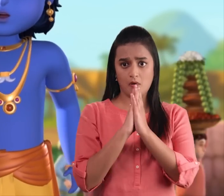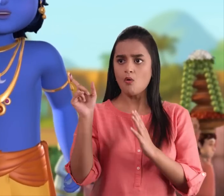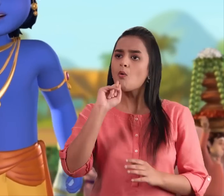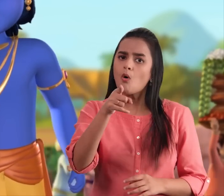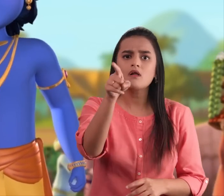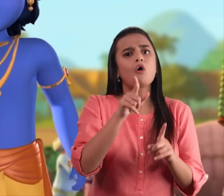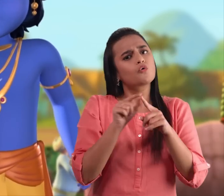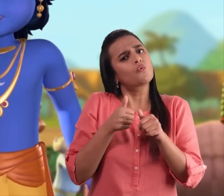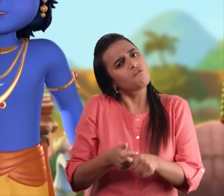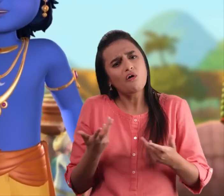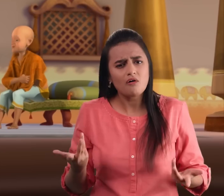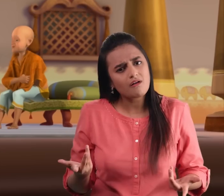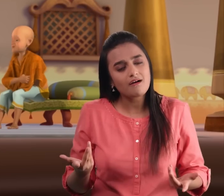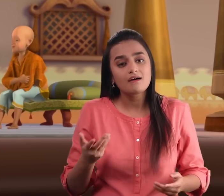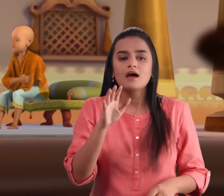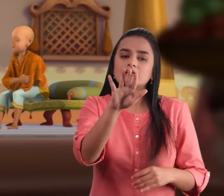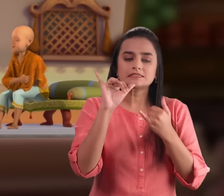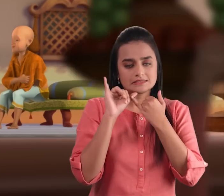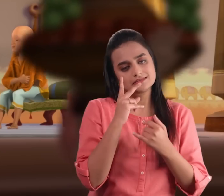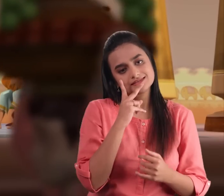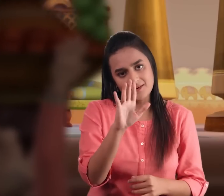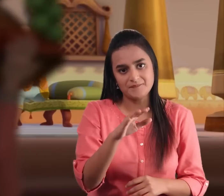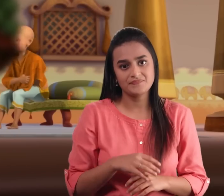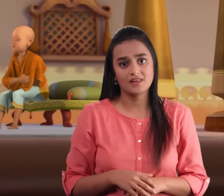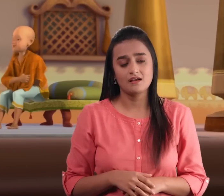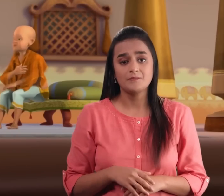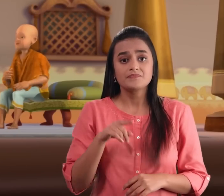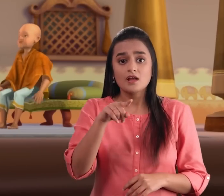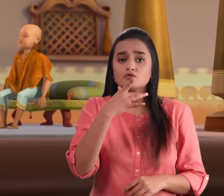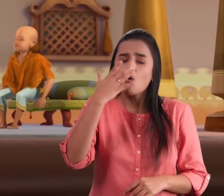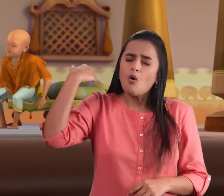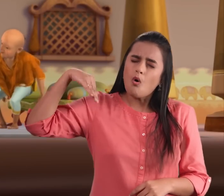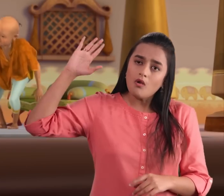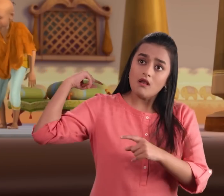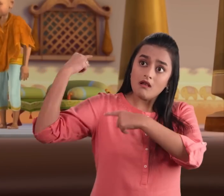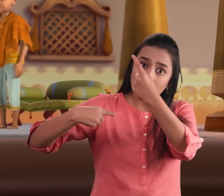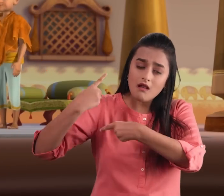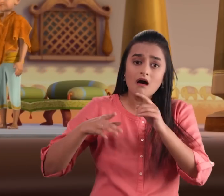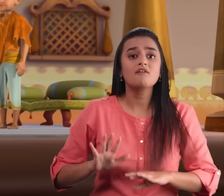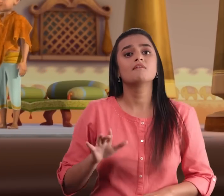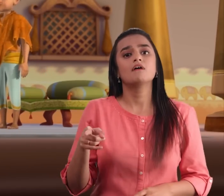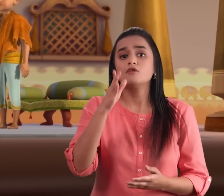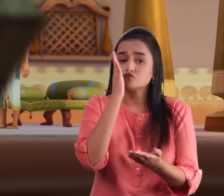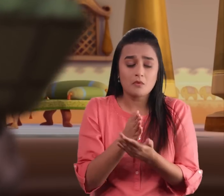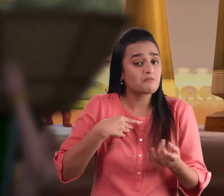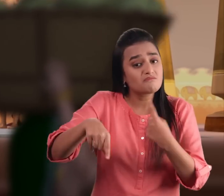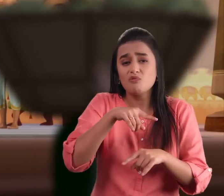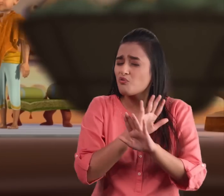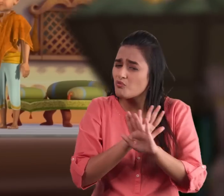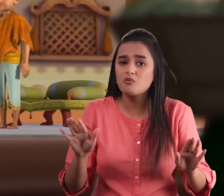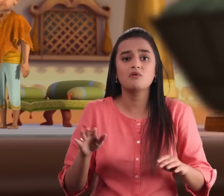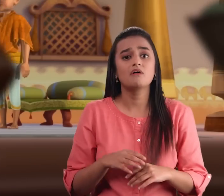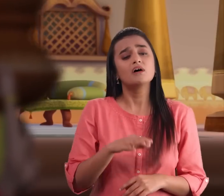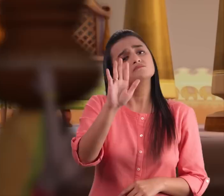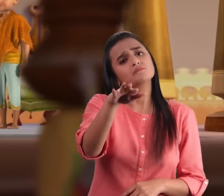भगवान विष्णु के आदेश का पालन कर रहे हैं। देखो कृष्णा, ये बहुत पुरानी प्रथा है और हमें इसे तोड़ना नहीं